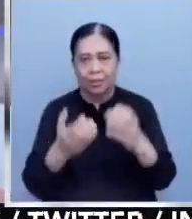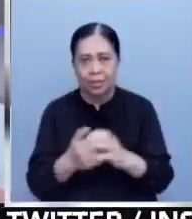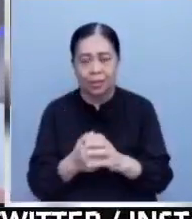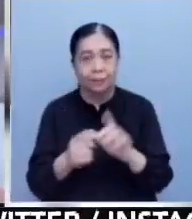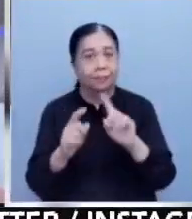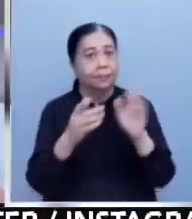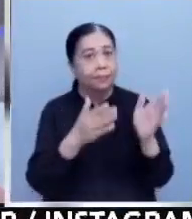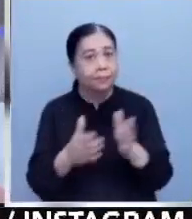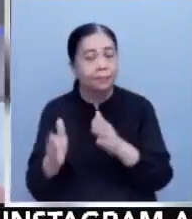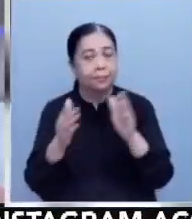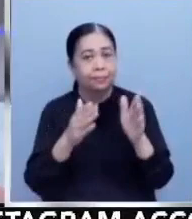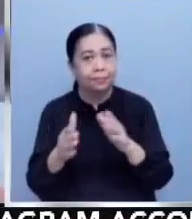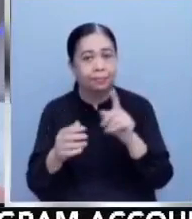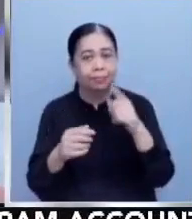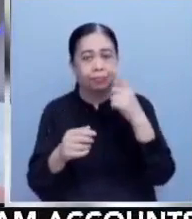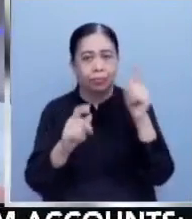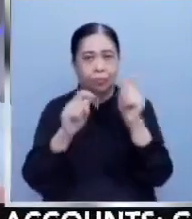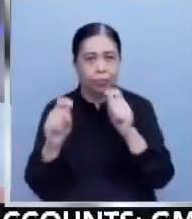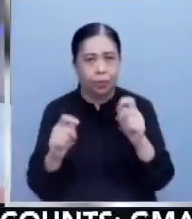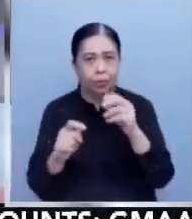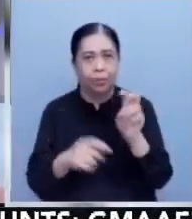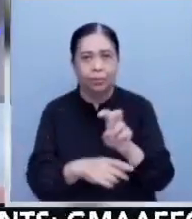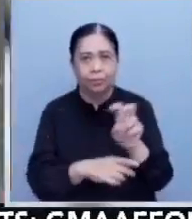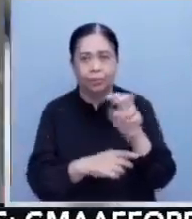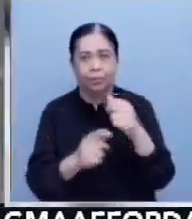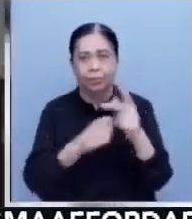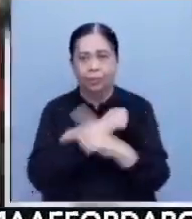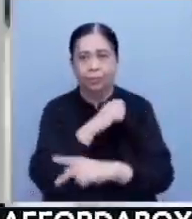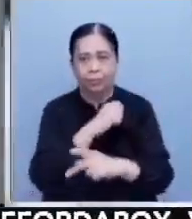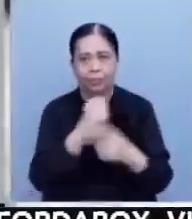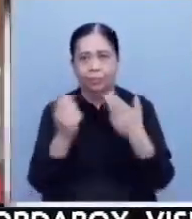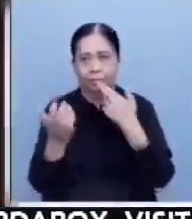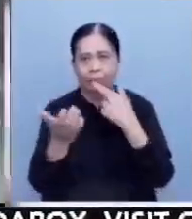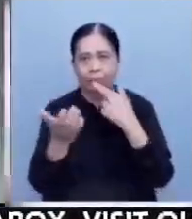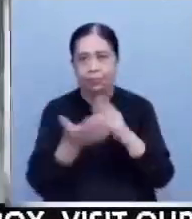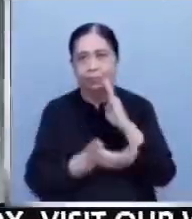sa probinsya, tinutukan ni Bernadette Reyes.